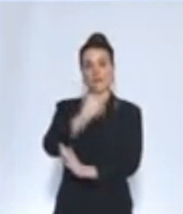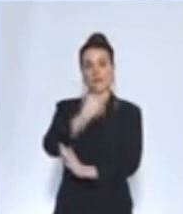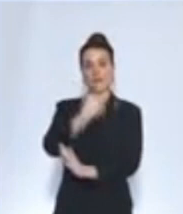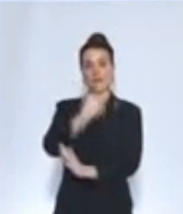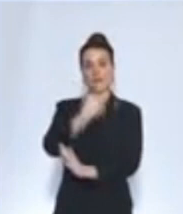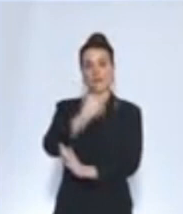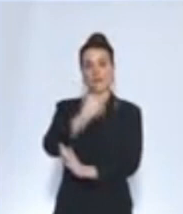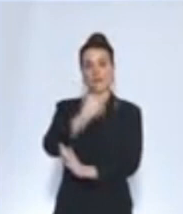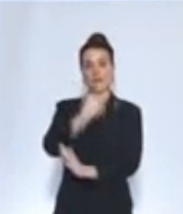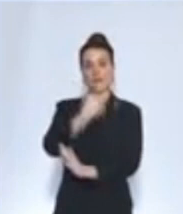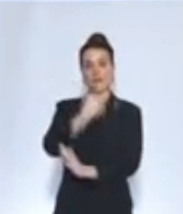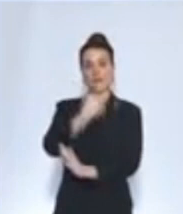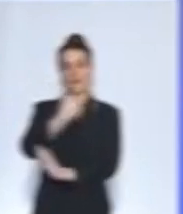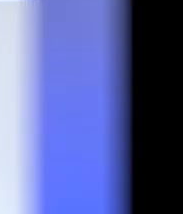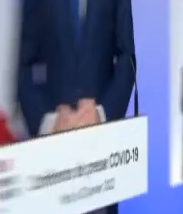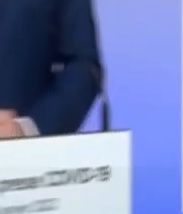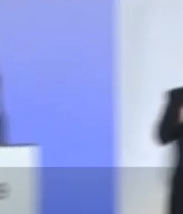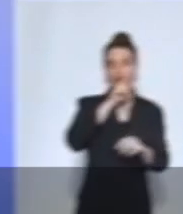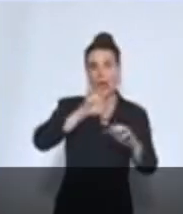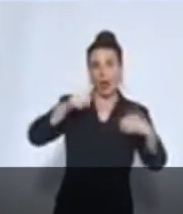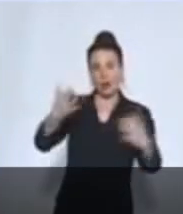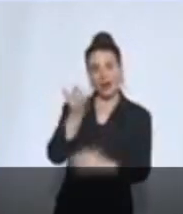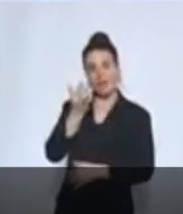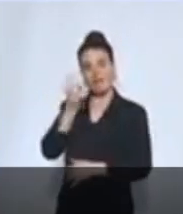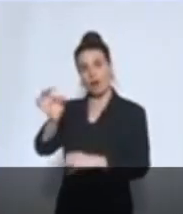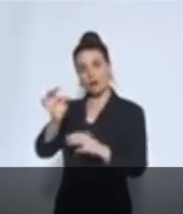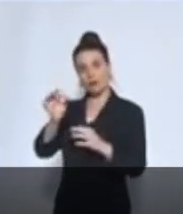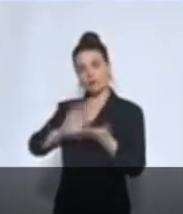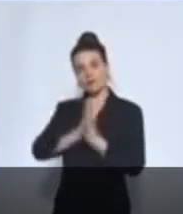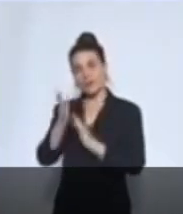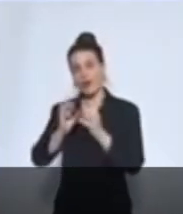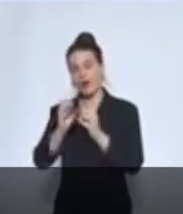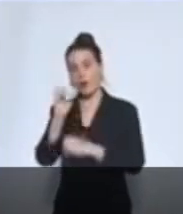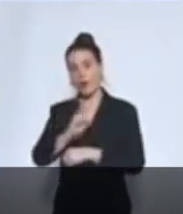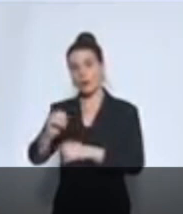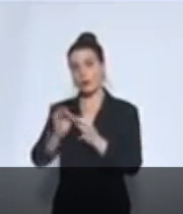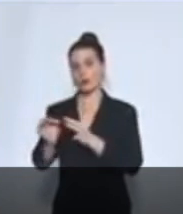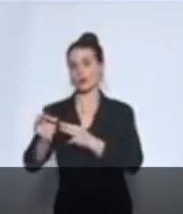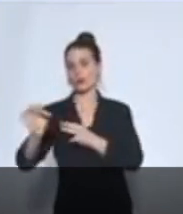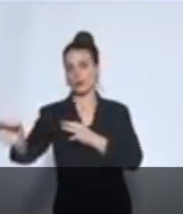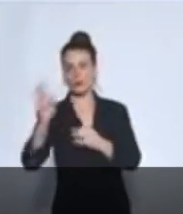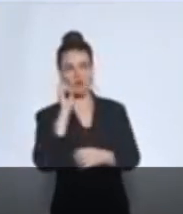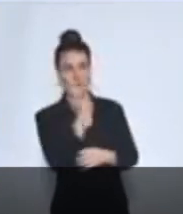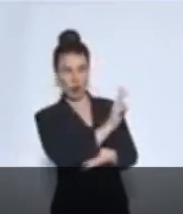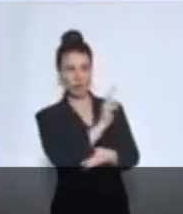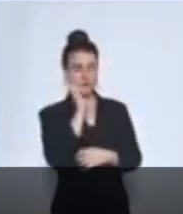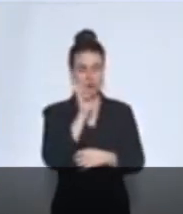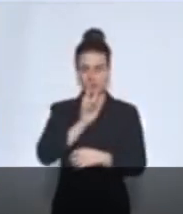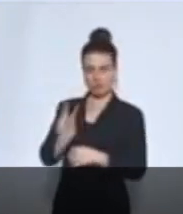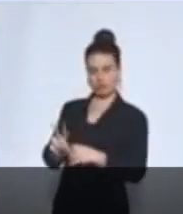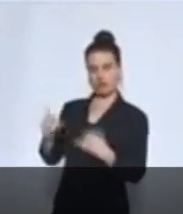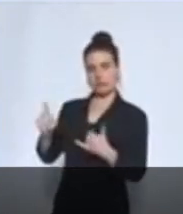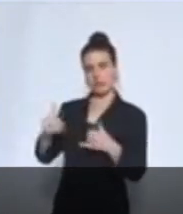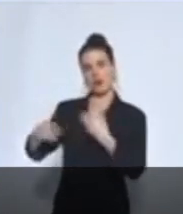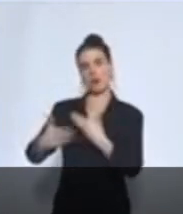parce qu'on n'arrête pas les mettre comme ça. C'est enfin la confirmation que ce variant Omicron est certes beaucoup